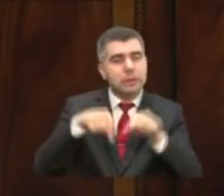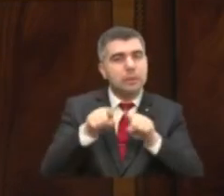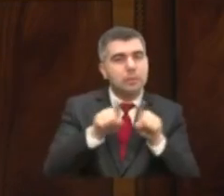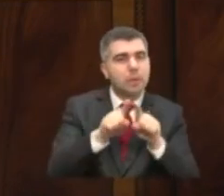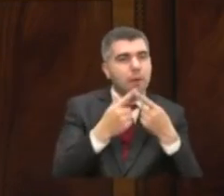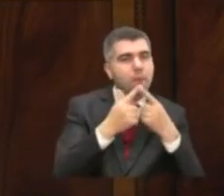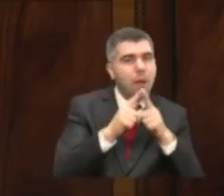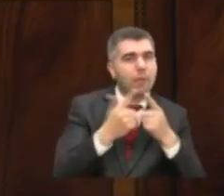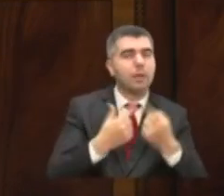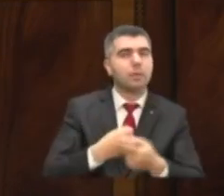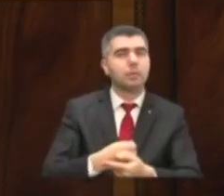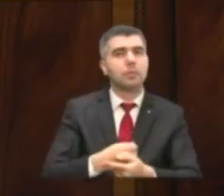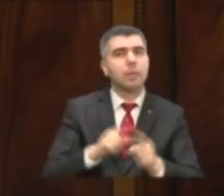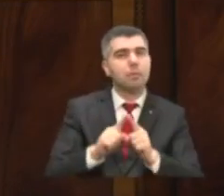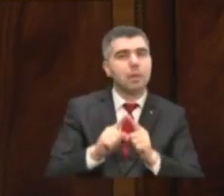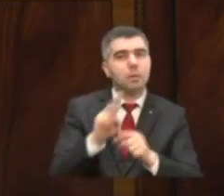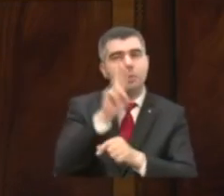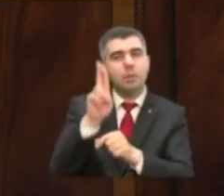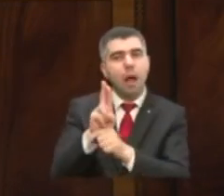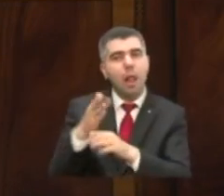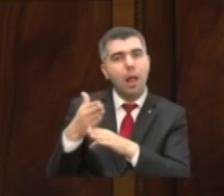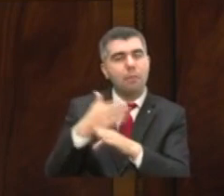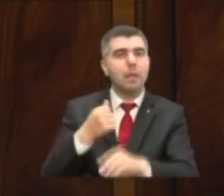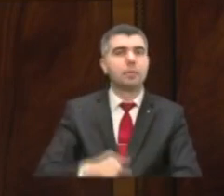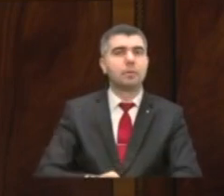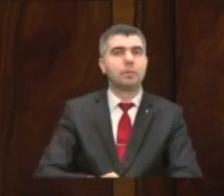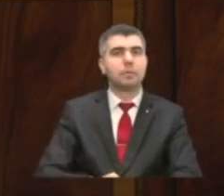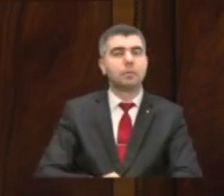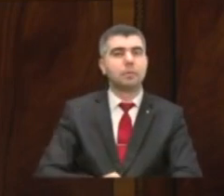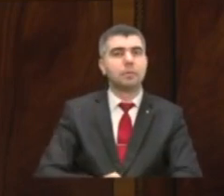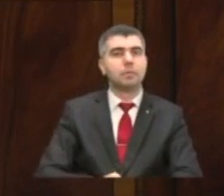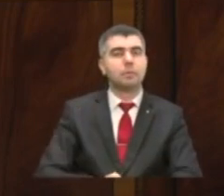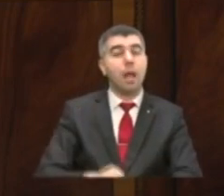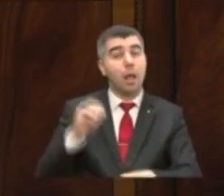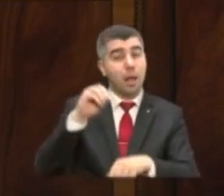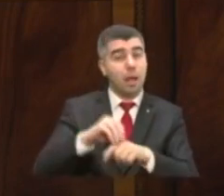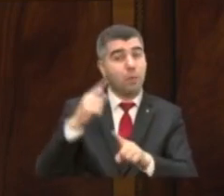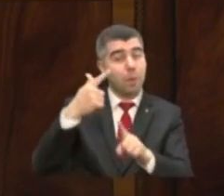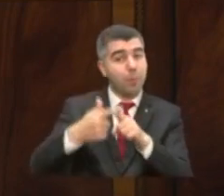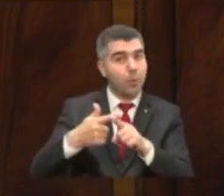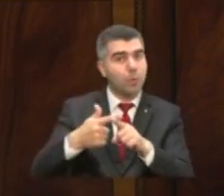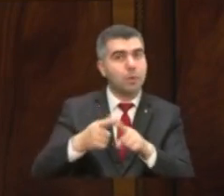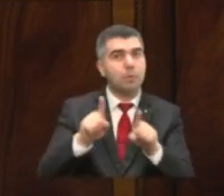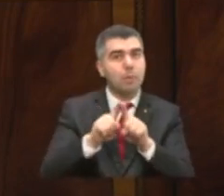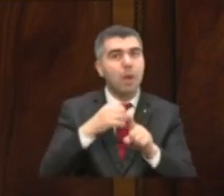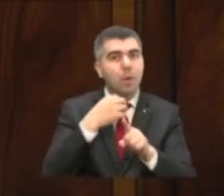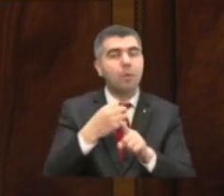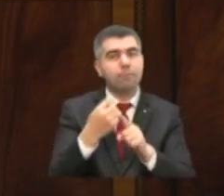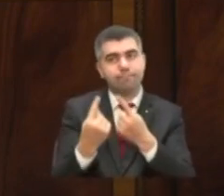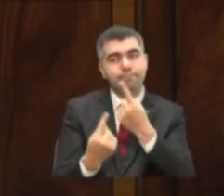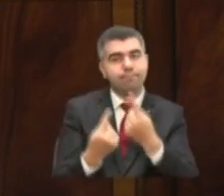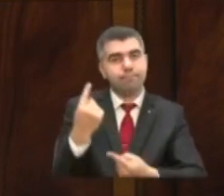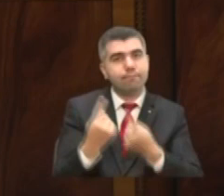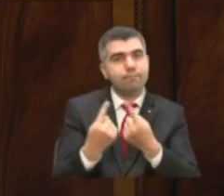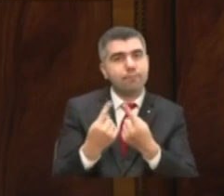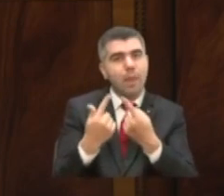بالقطاعات الاجتماعية موضوع سؤالنا. وأريد كذلك السيد الرئيس أن أعبر عن قلقنا إزاء ما تعيشه